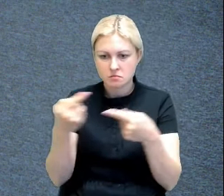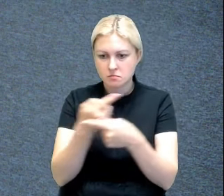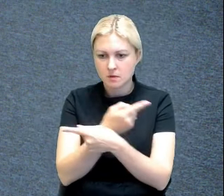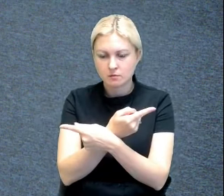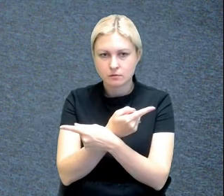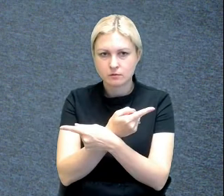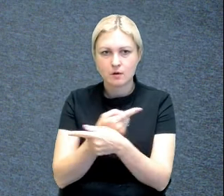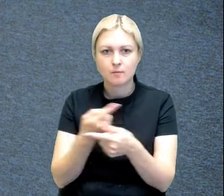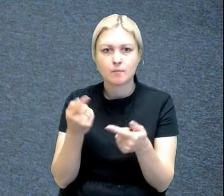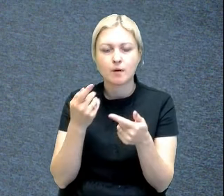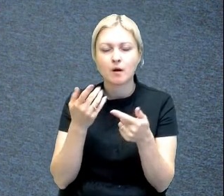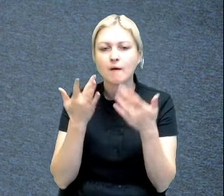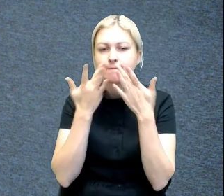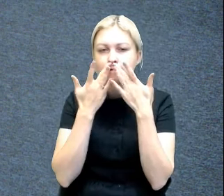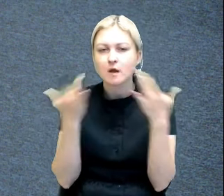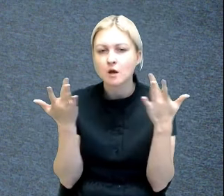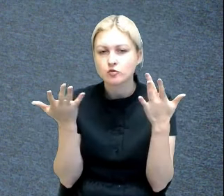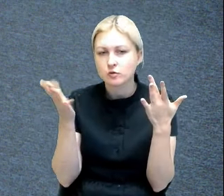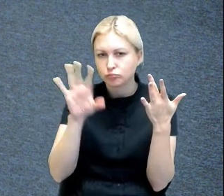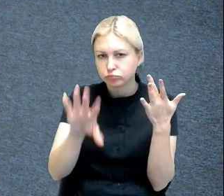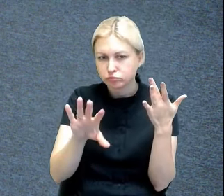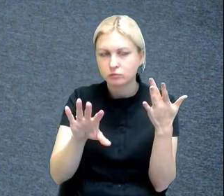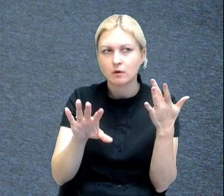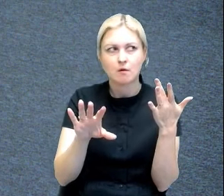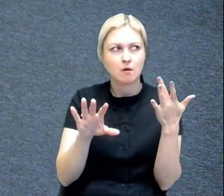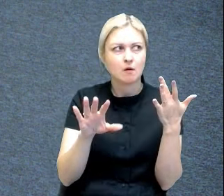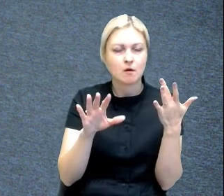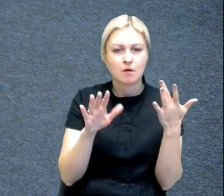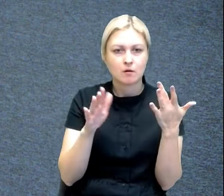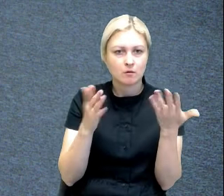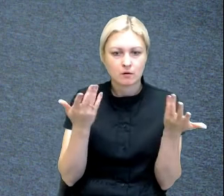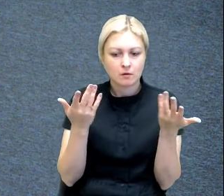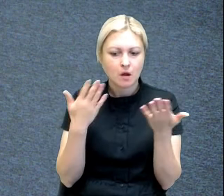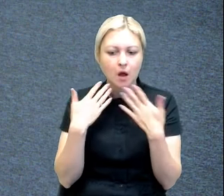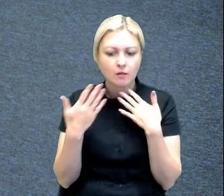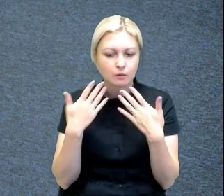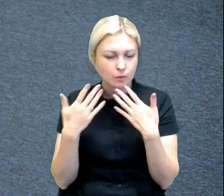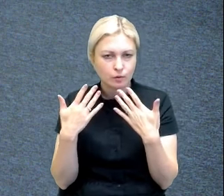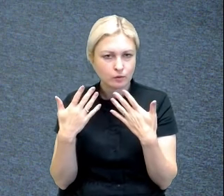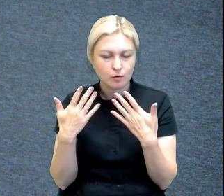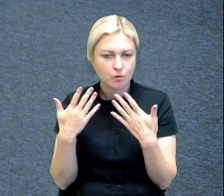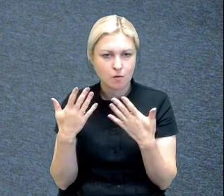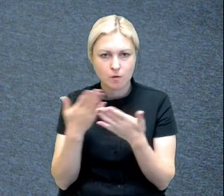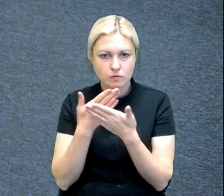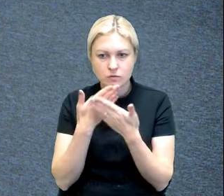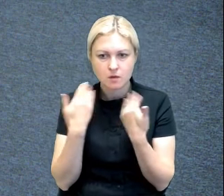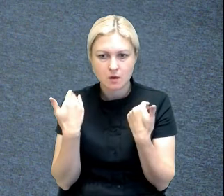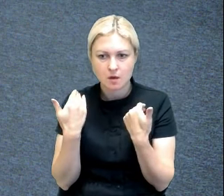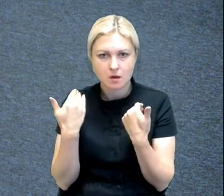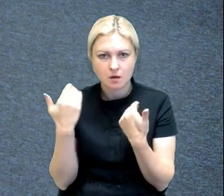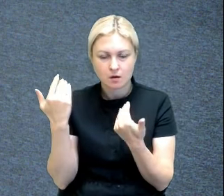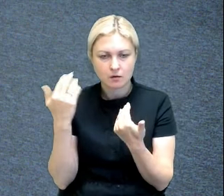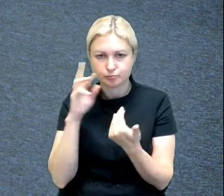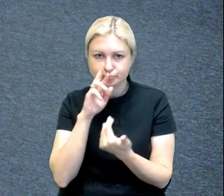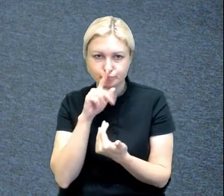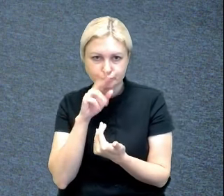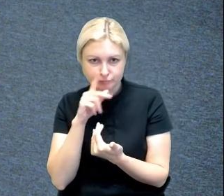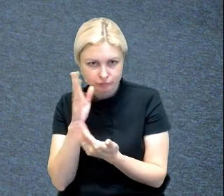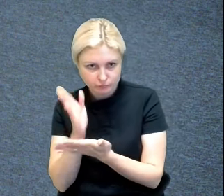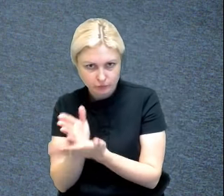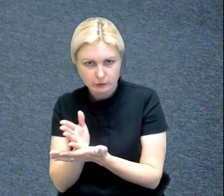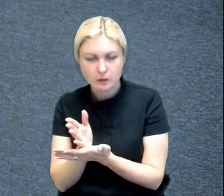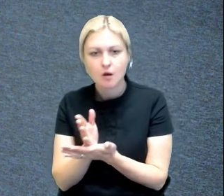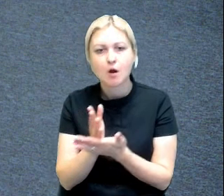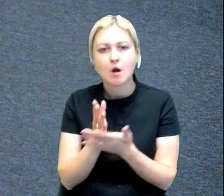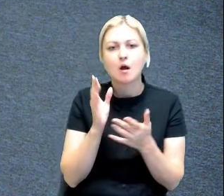erdvėj neatrodė tai tai įtikinamai tuo labiau kad iš tikrųjų universiteto ligoninė yra kūrimosi procese ir yra